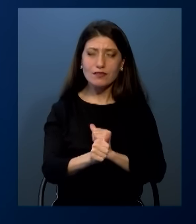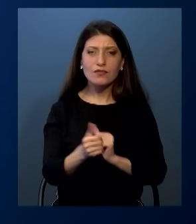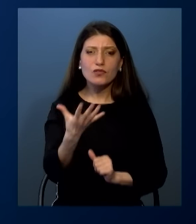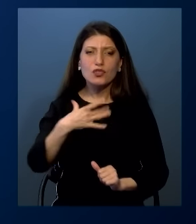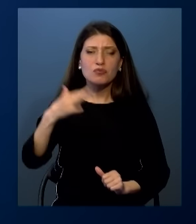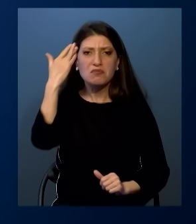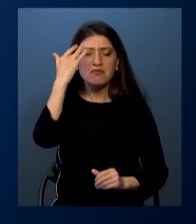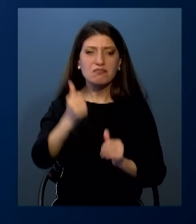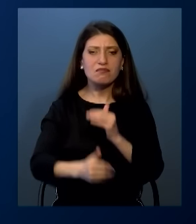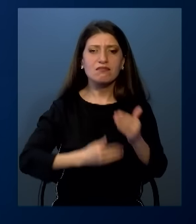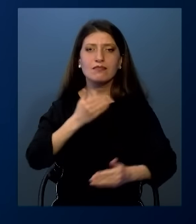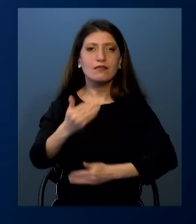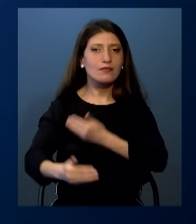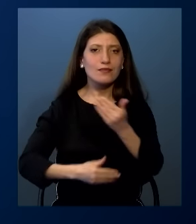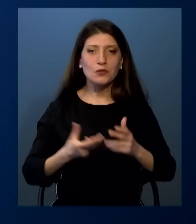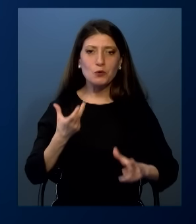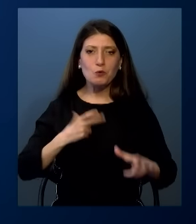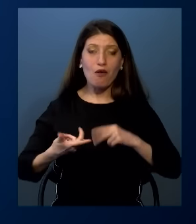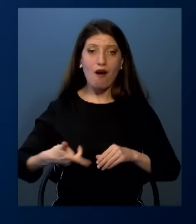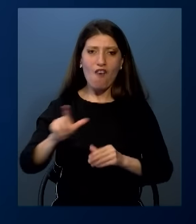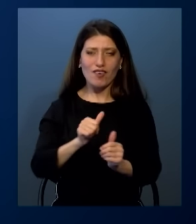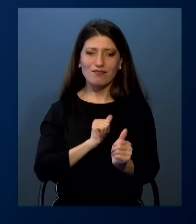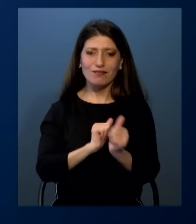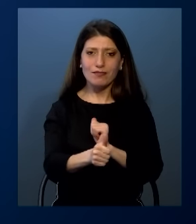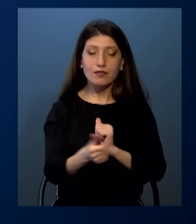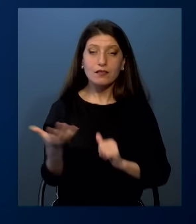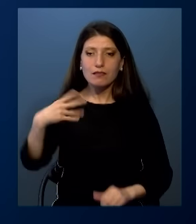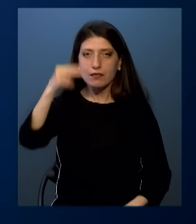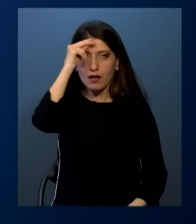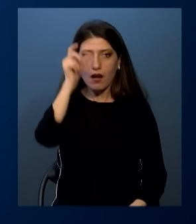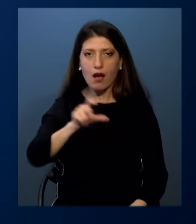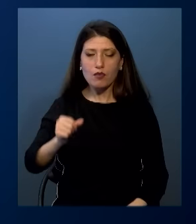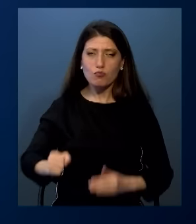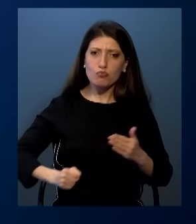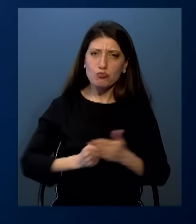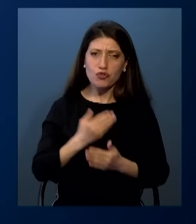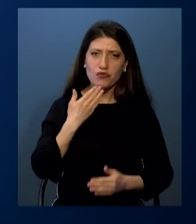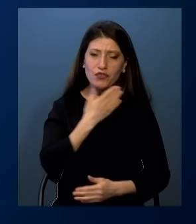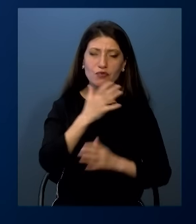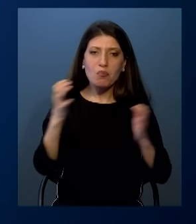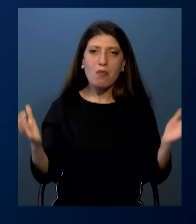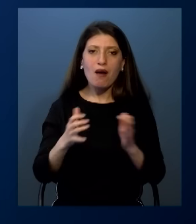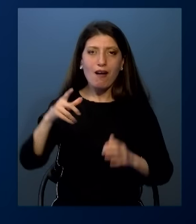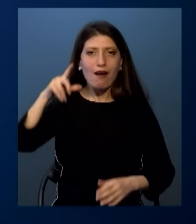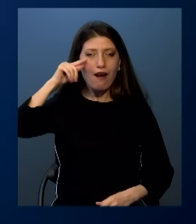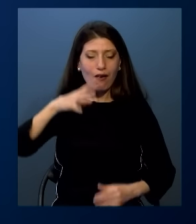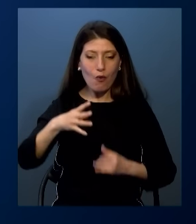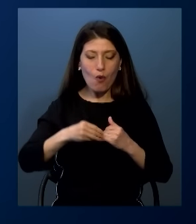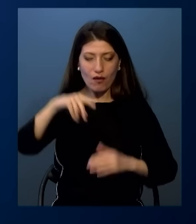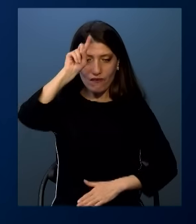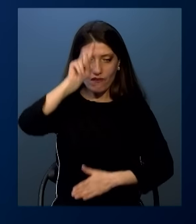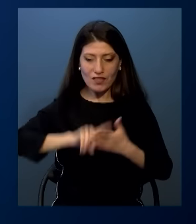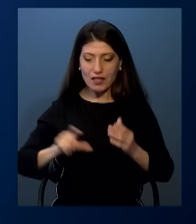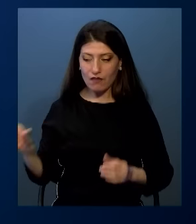սպասումները, գերազանցեցին ուսուցչին։ Նրա աշակերտները մինչև վերջ պահեցին հայրենիքի իրենց վստահված